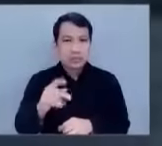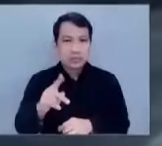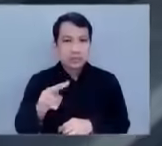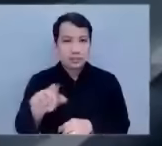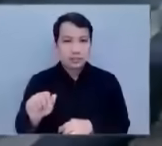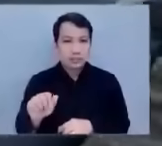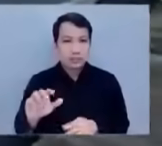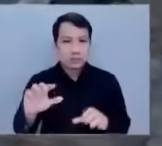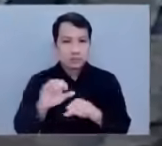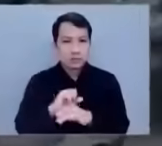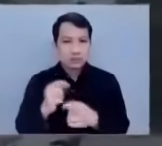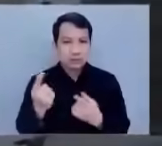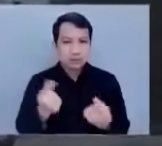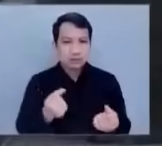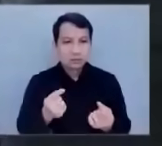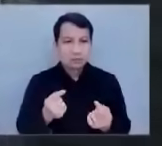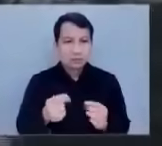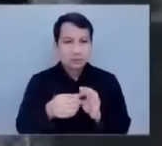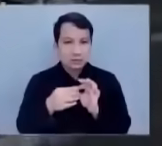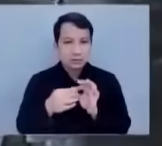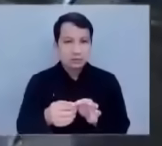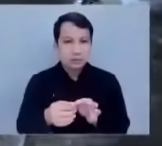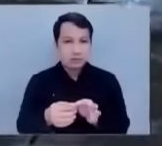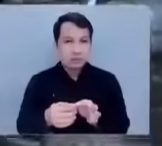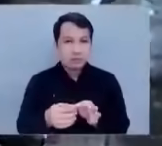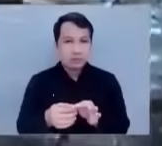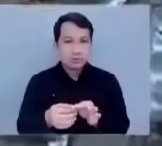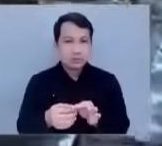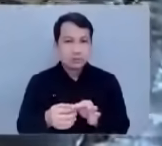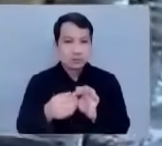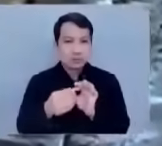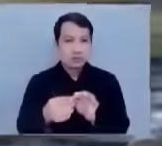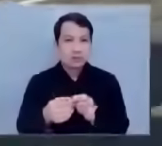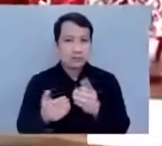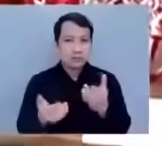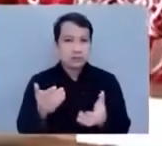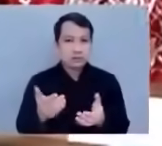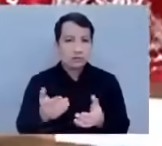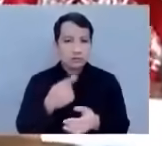ng mga hakbang para matiyak ang tuloy-tuloy na biyahe ng mga motorista at commuter,